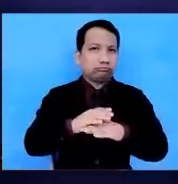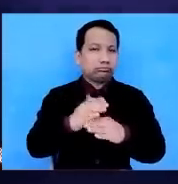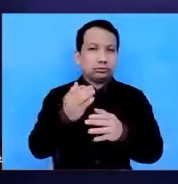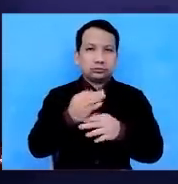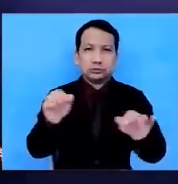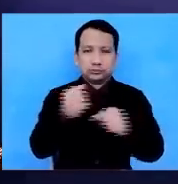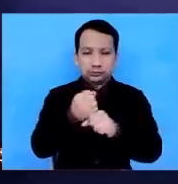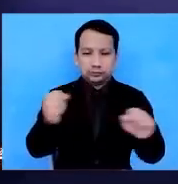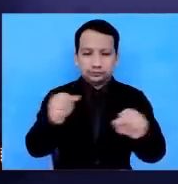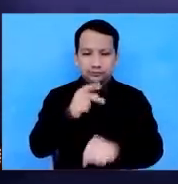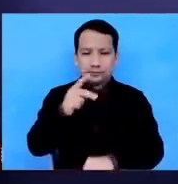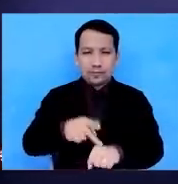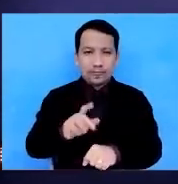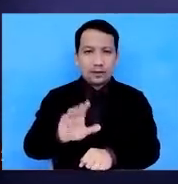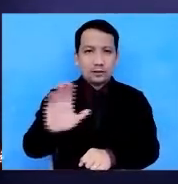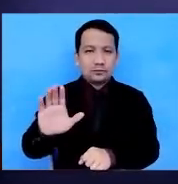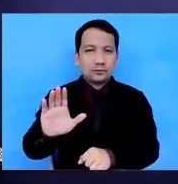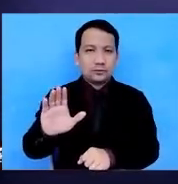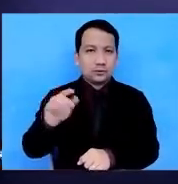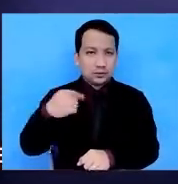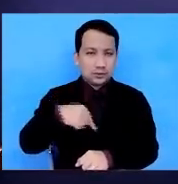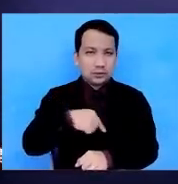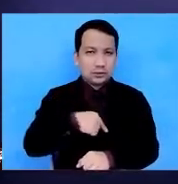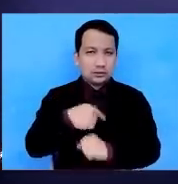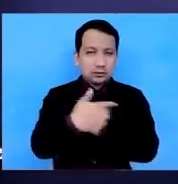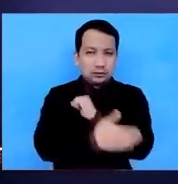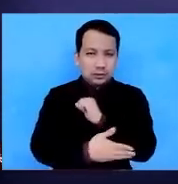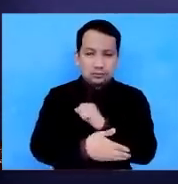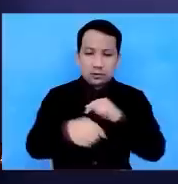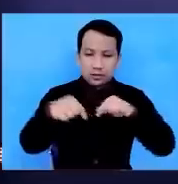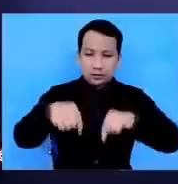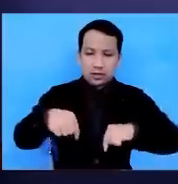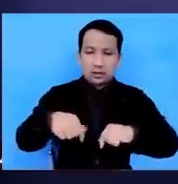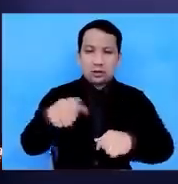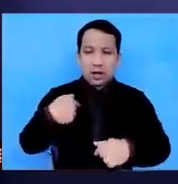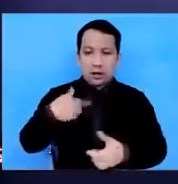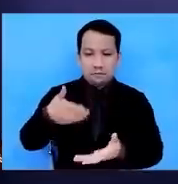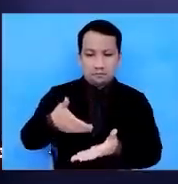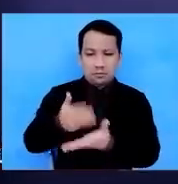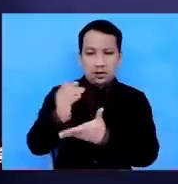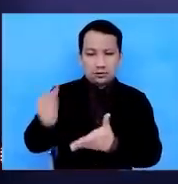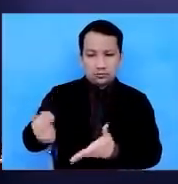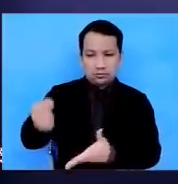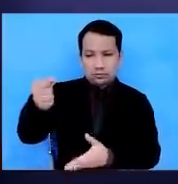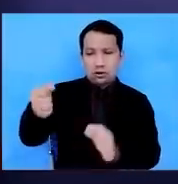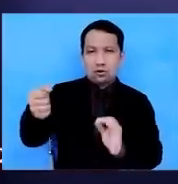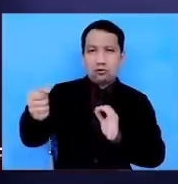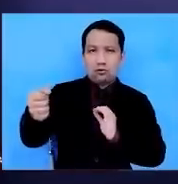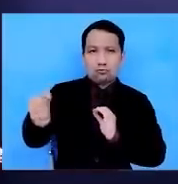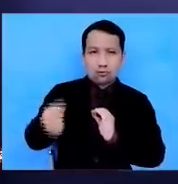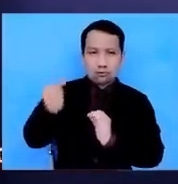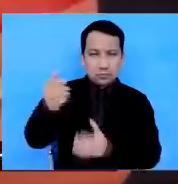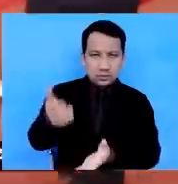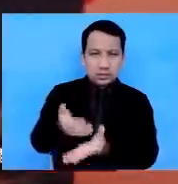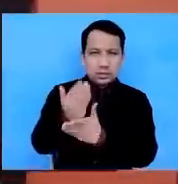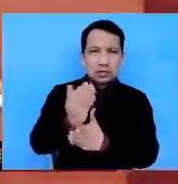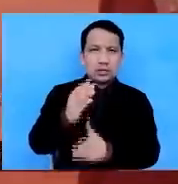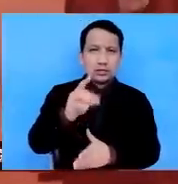ng Pilipinas bilang isang estado. Tayo kasi ang may karapatan sa naturang teritoryo. Dagdag pa ng